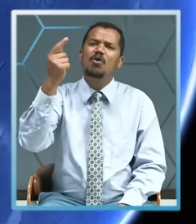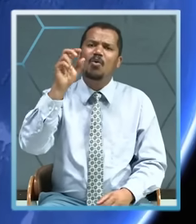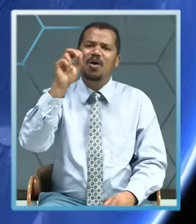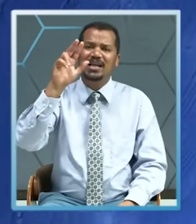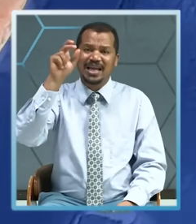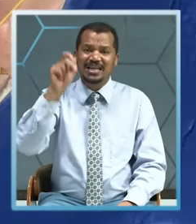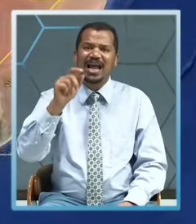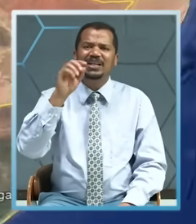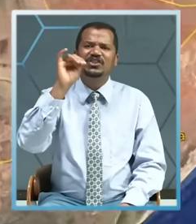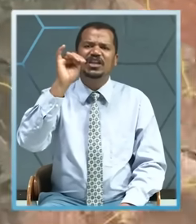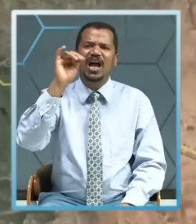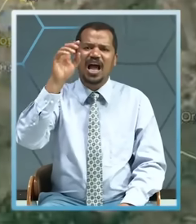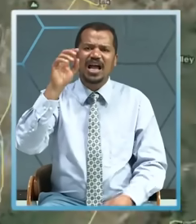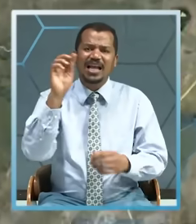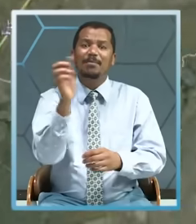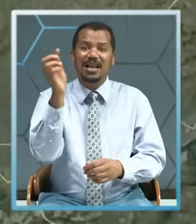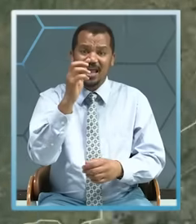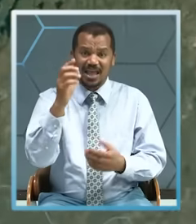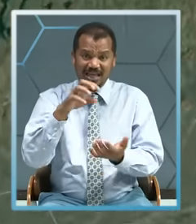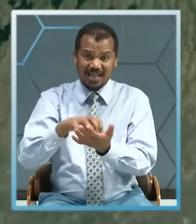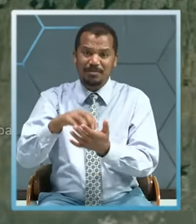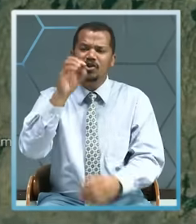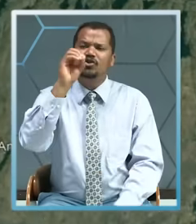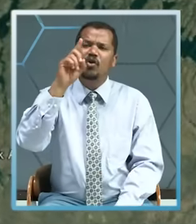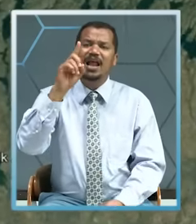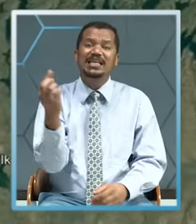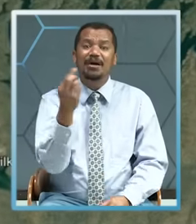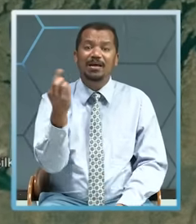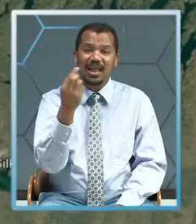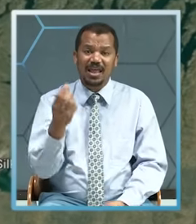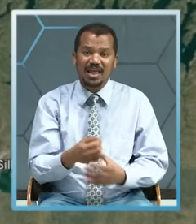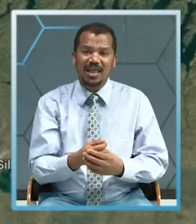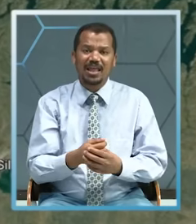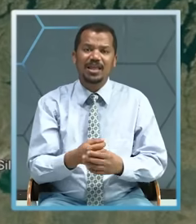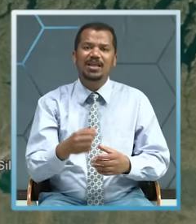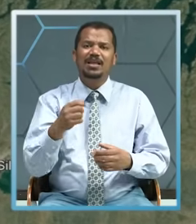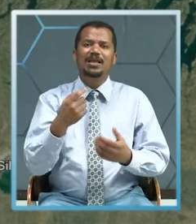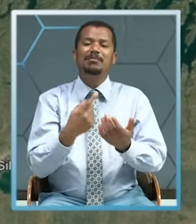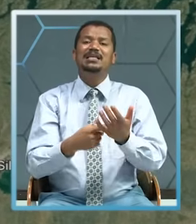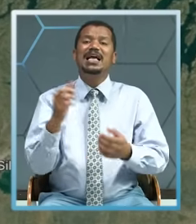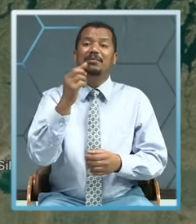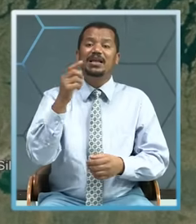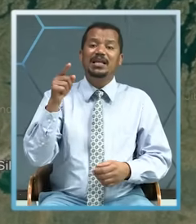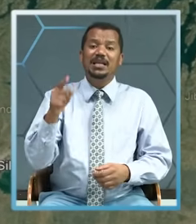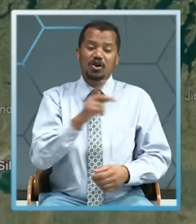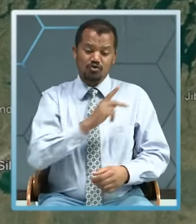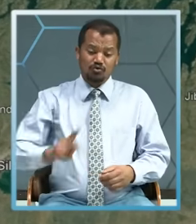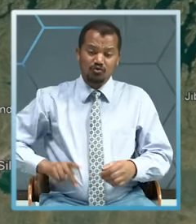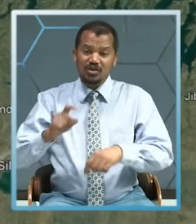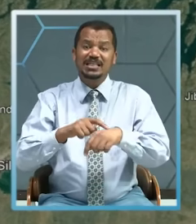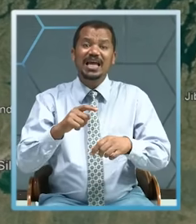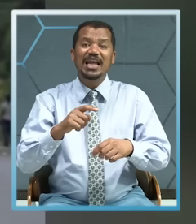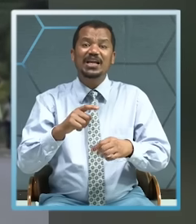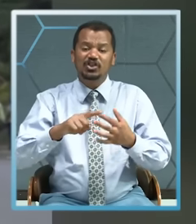ዳኖ ወረዳ ከለቻ ቀበሌ ሃሮጅባት ከተማ 01 ቀበሌ በጣ ኢሎ ቀበሌ ከነጎሱ